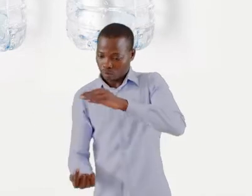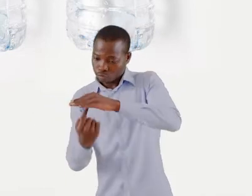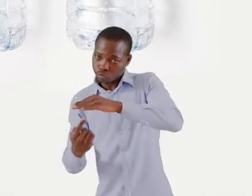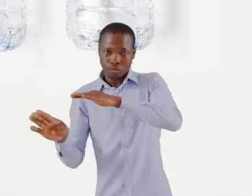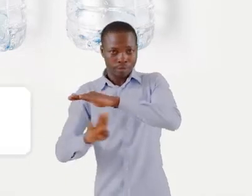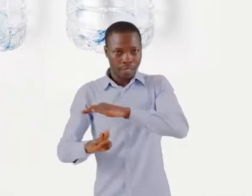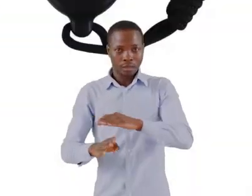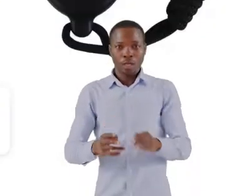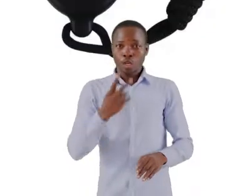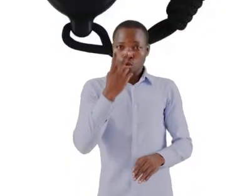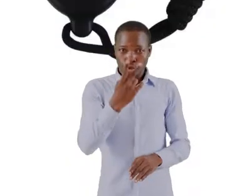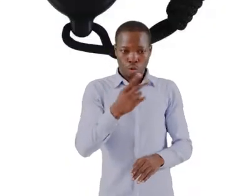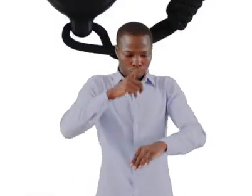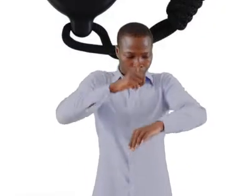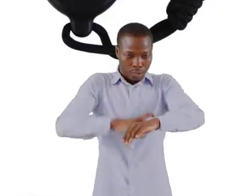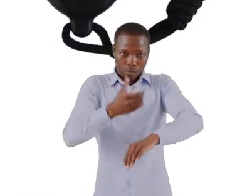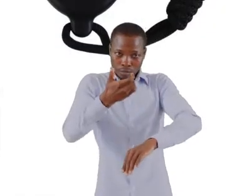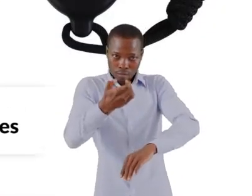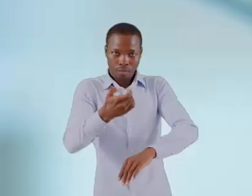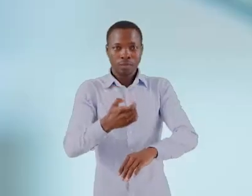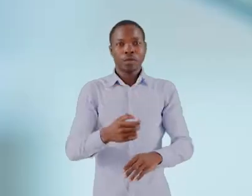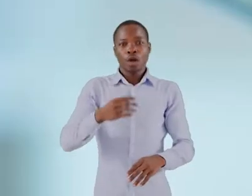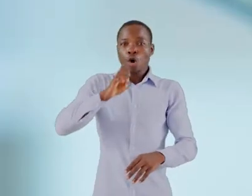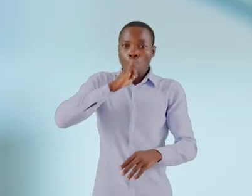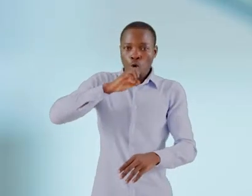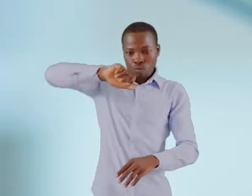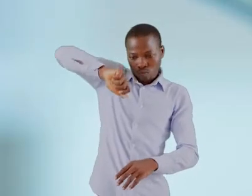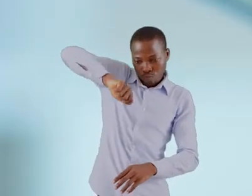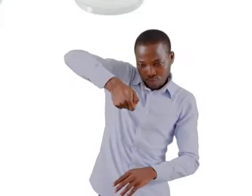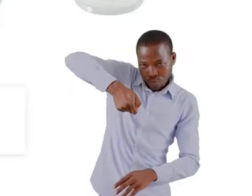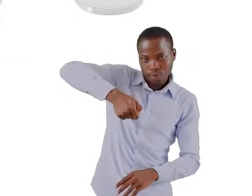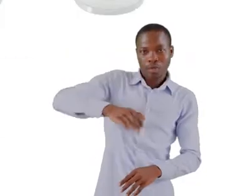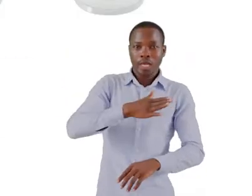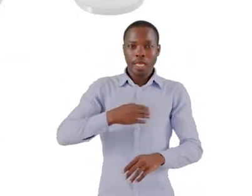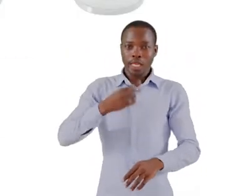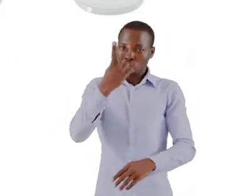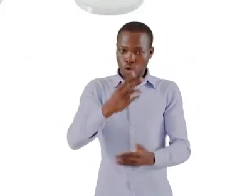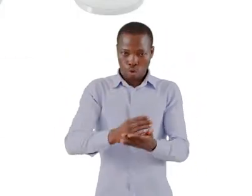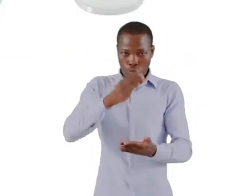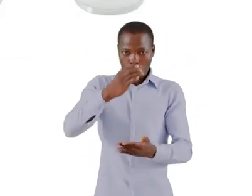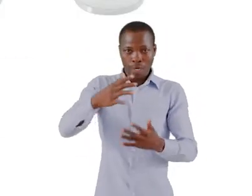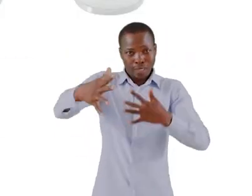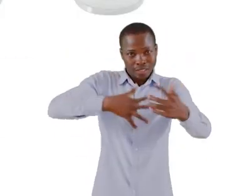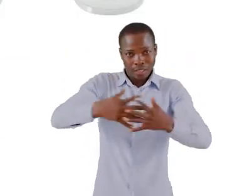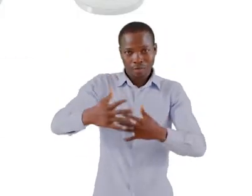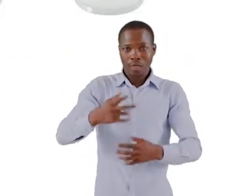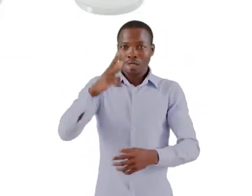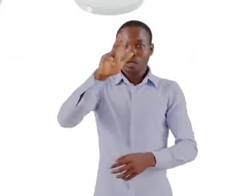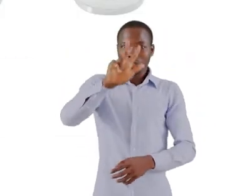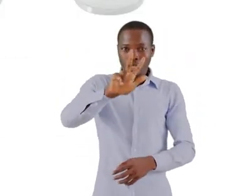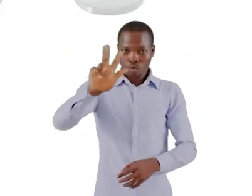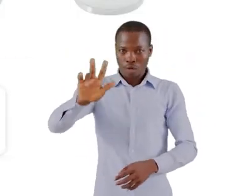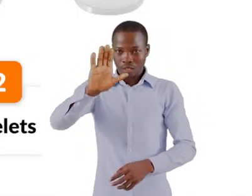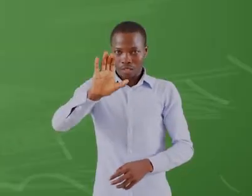perforées, 2 chronomètres, de l'eau de robinet et 2 gobelets transparents de